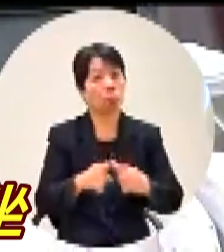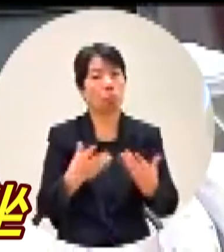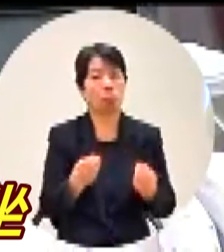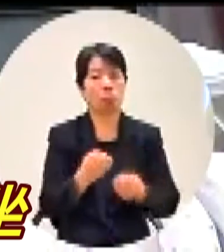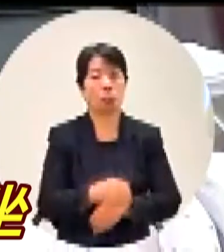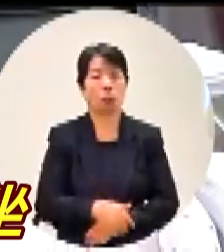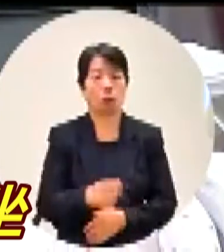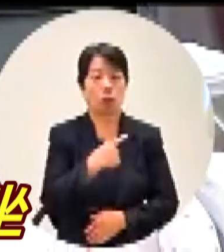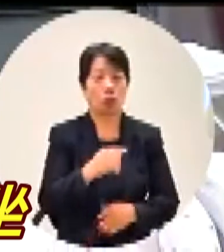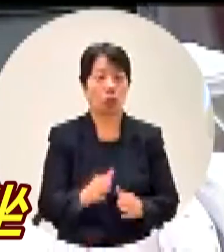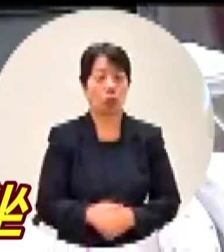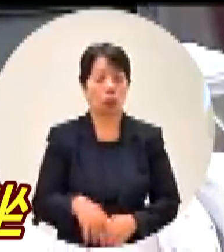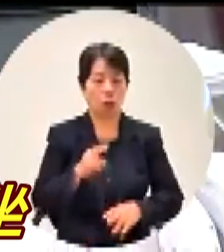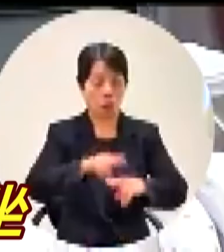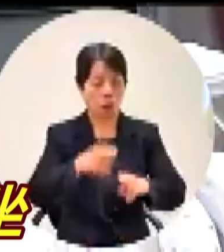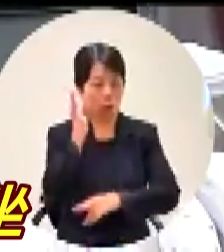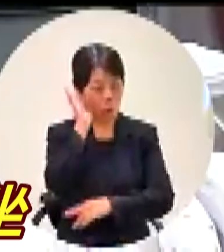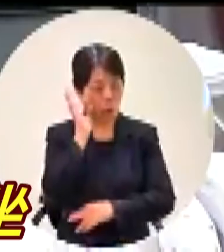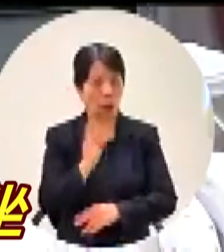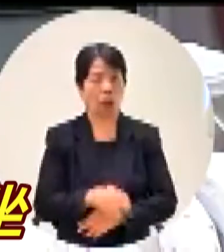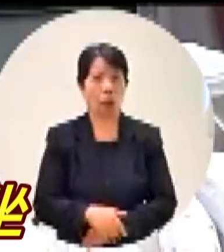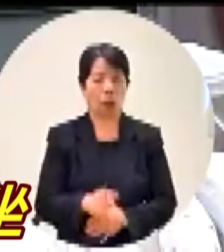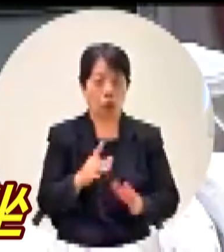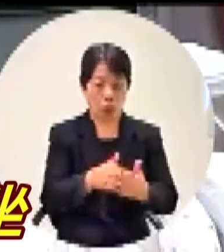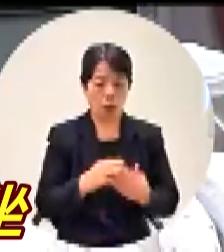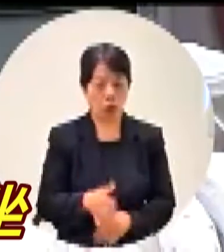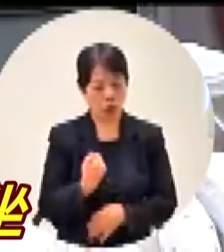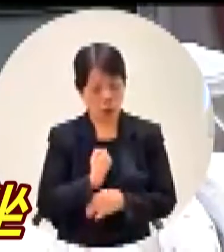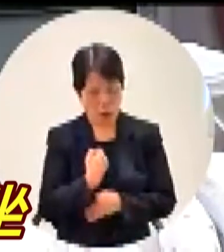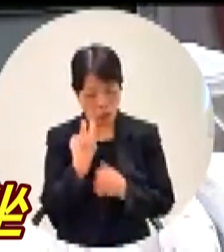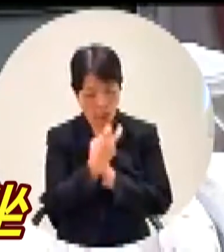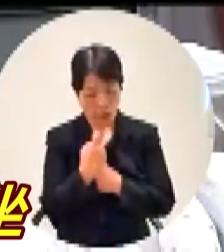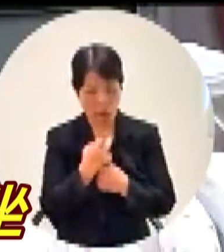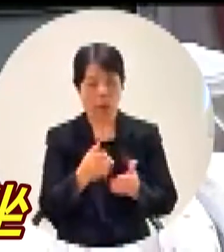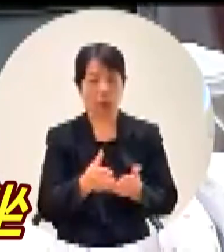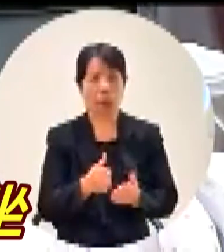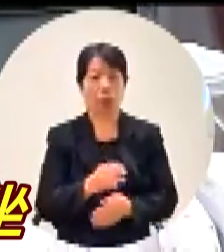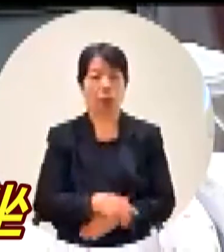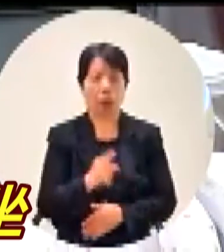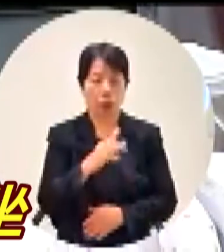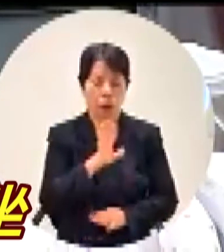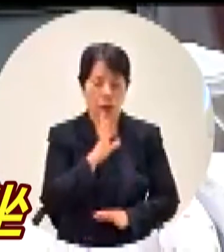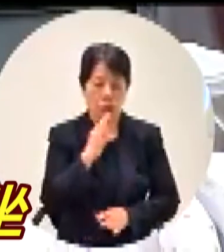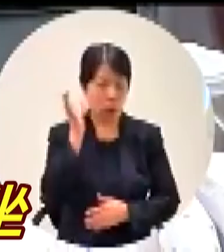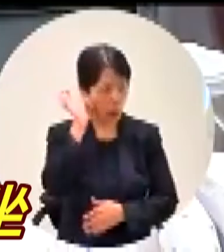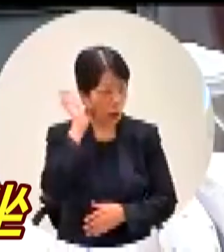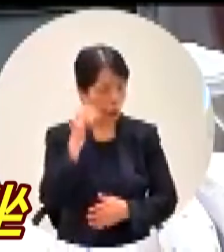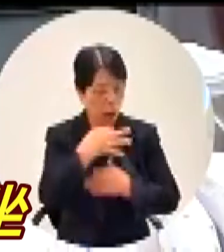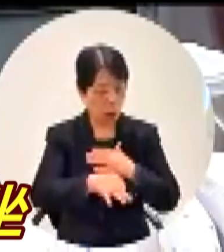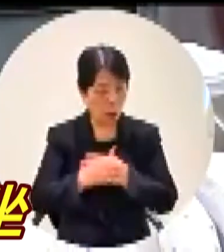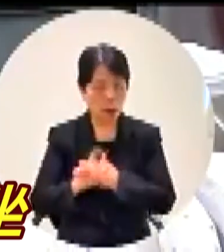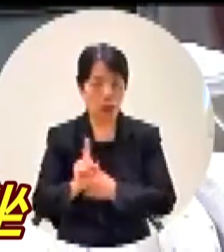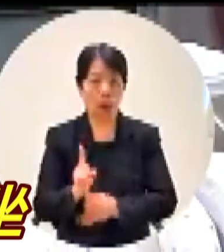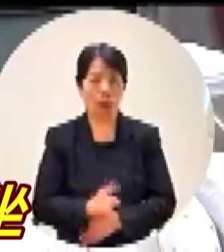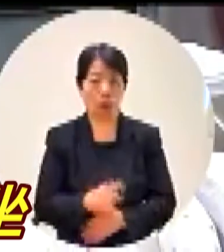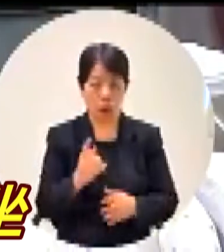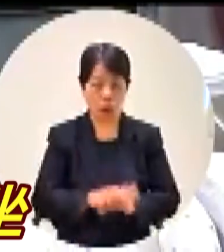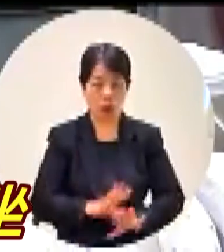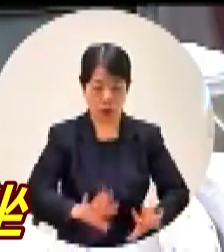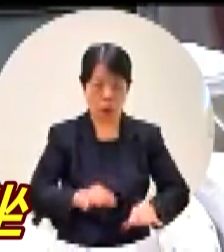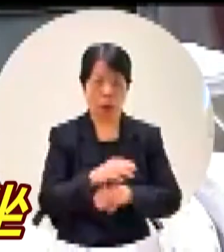坐在那边听也好，坐在那边谦卑反省也好，你听你局处的疏失，从中检讨改